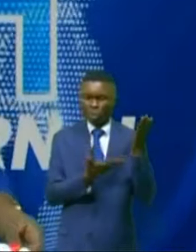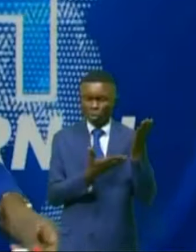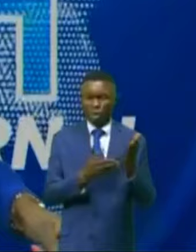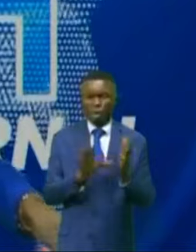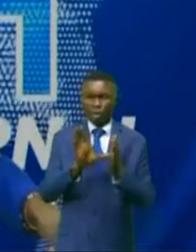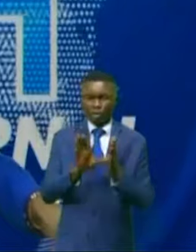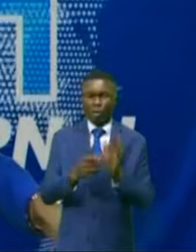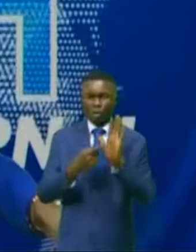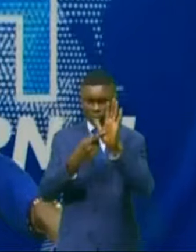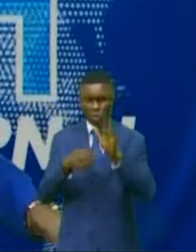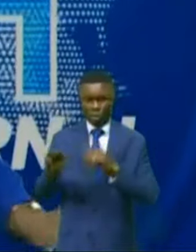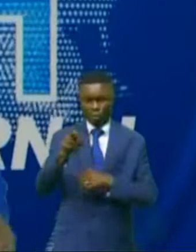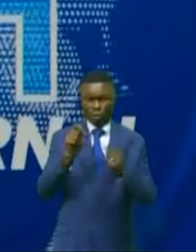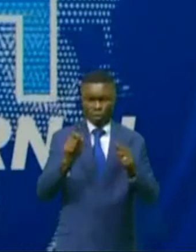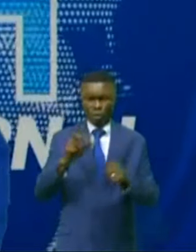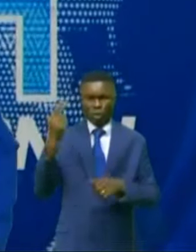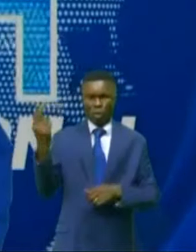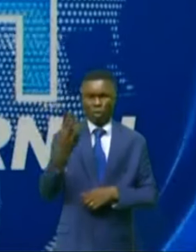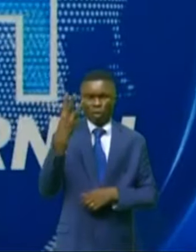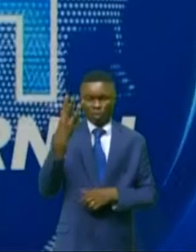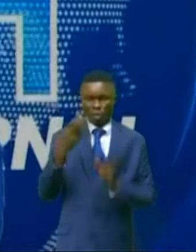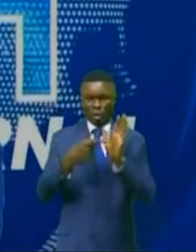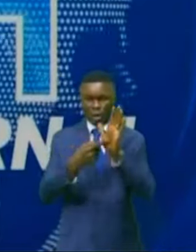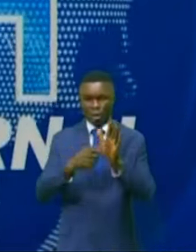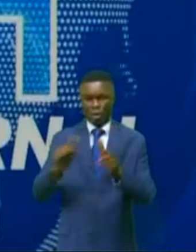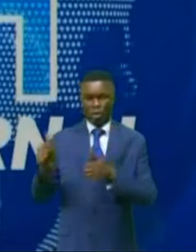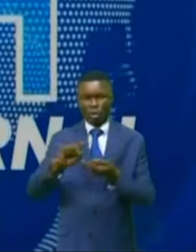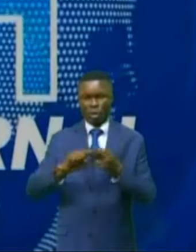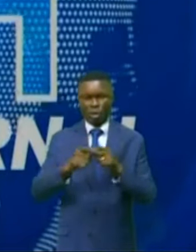tout à l'heure au journal de 23h qui vous sera présenté